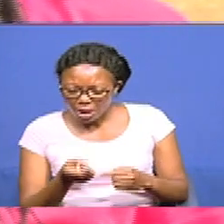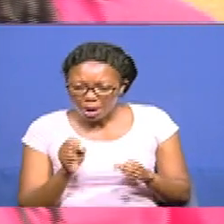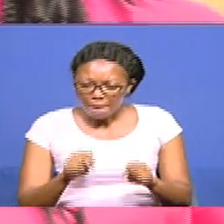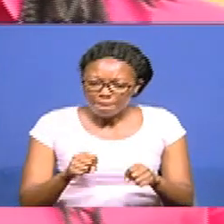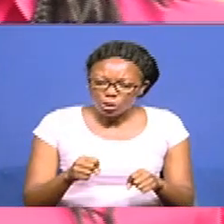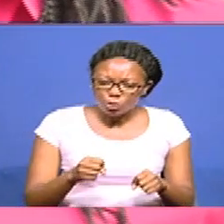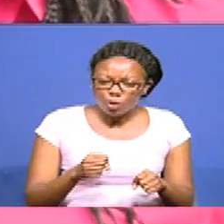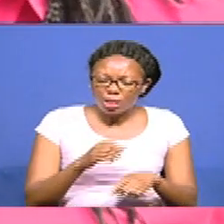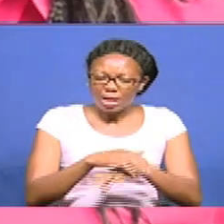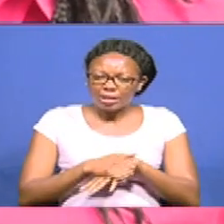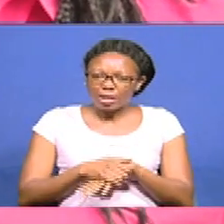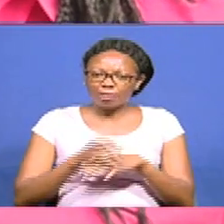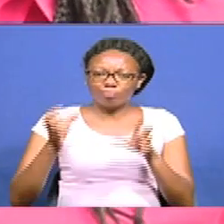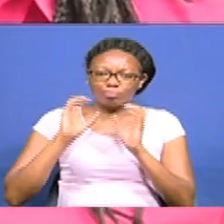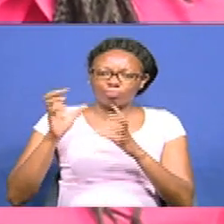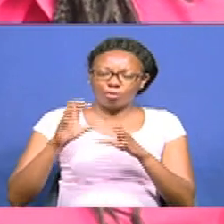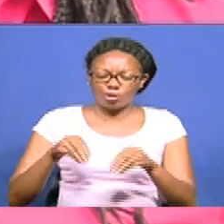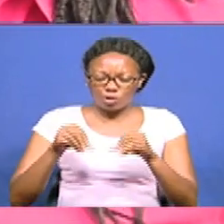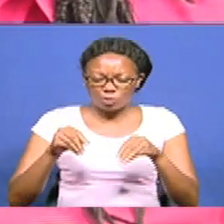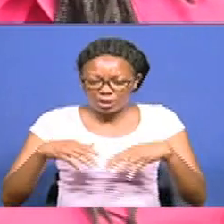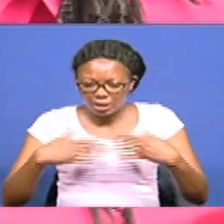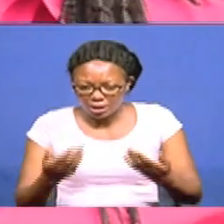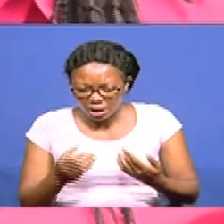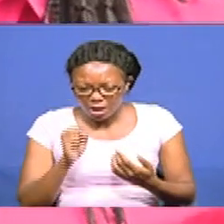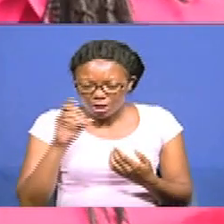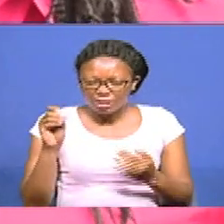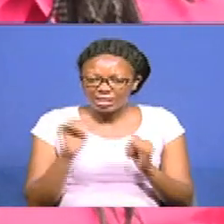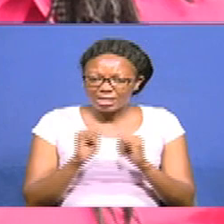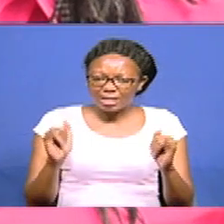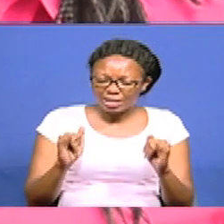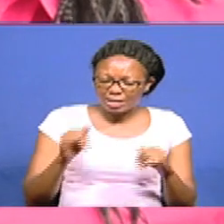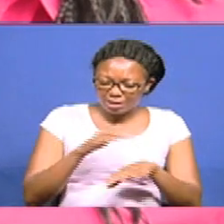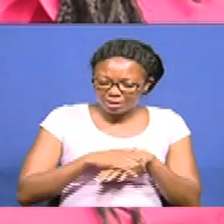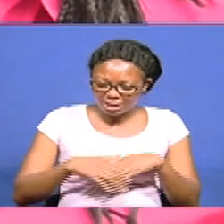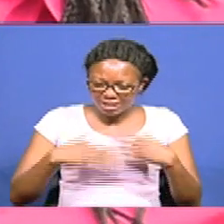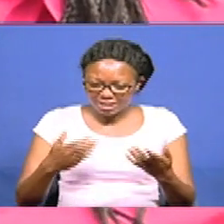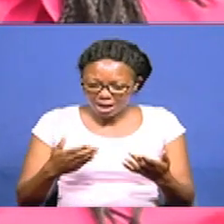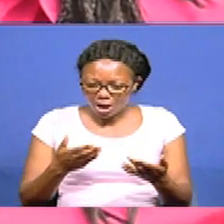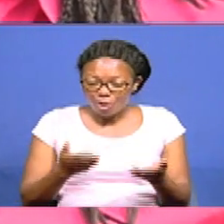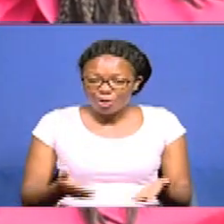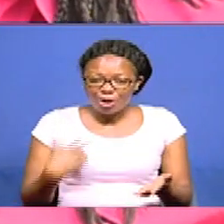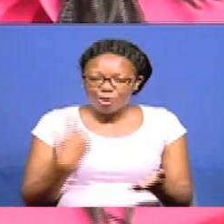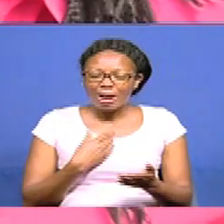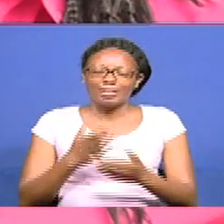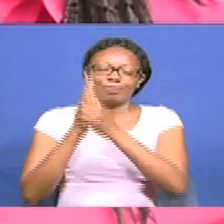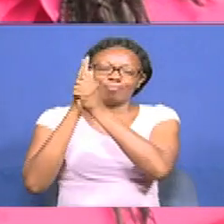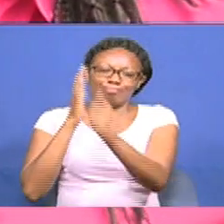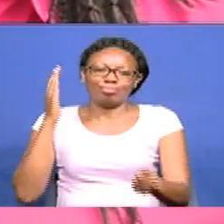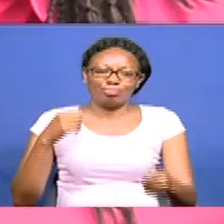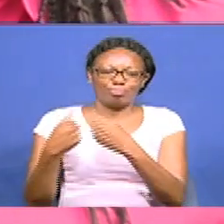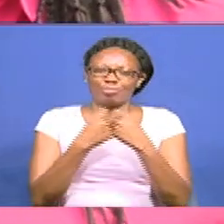hiyo media, na sasa tunaweza kusema tu ya expert. Kwa sababu sasa tunaweza kukuza mmea